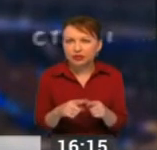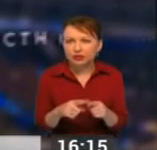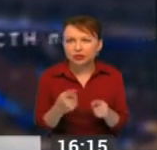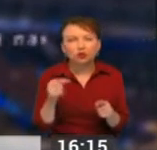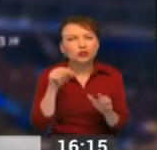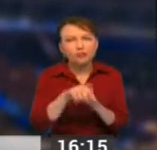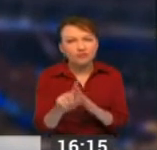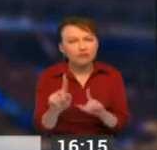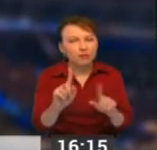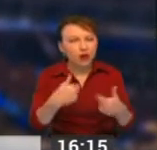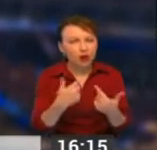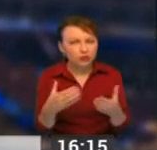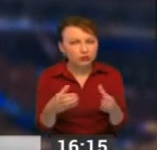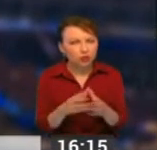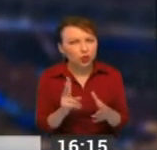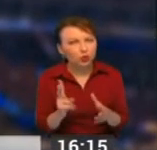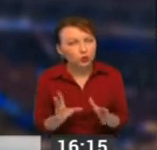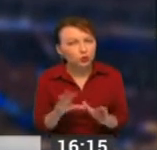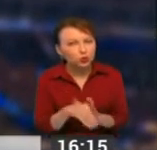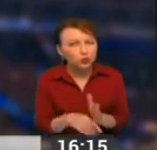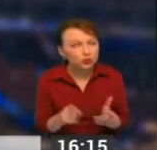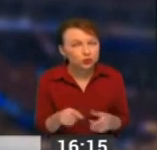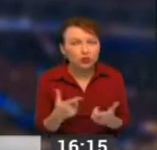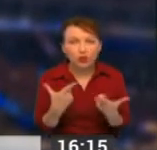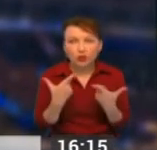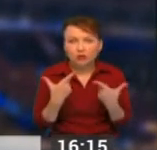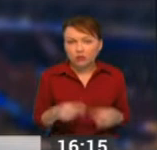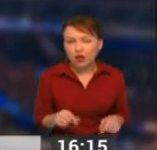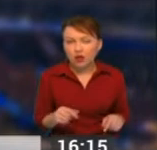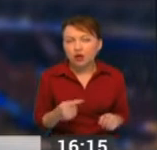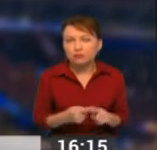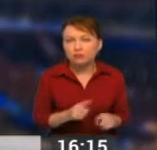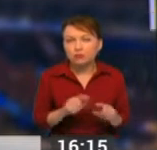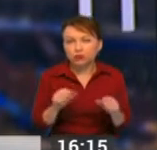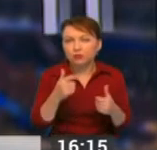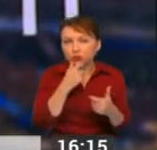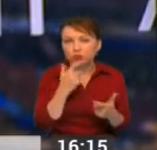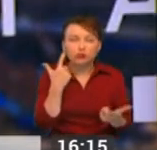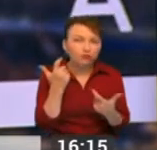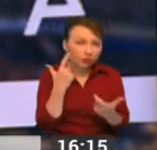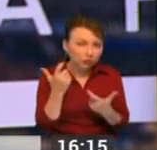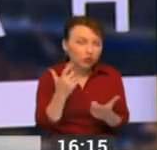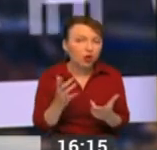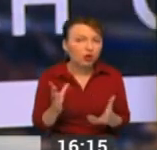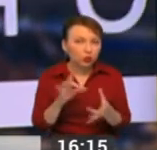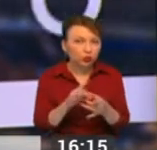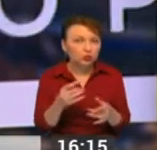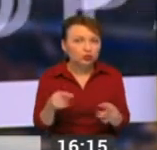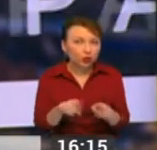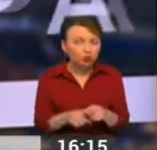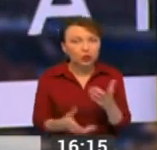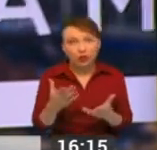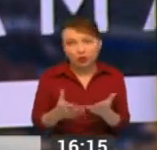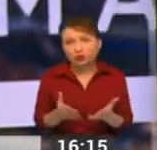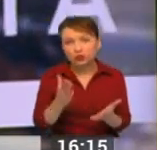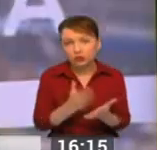там вимагають? Хто долучається? Де, зрештою, можна побачити інформацію і долучитися до цього також, якщо це